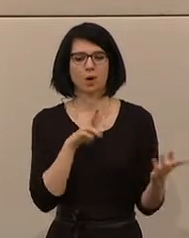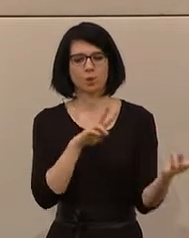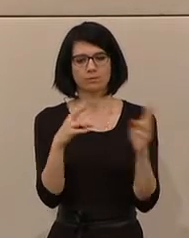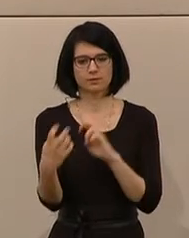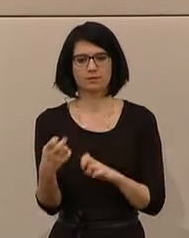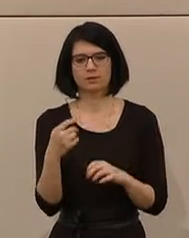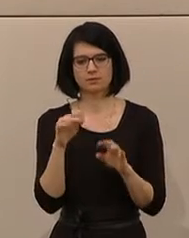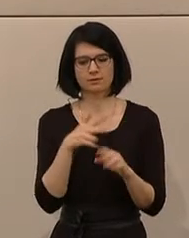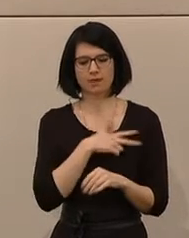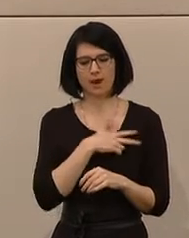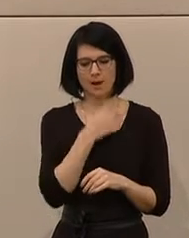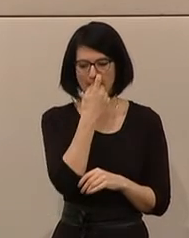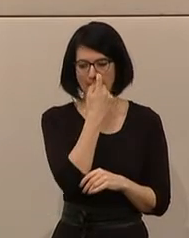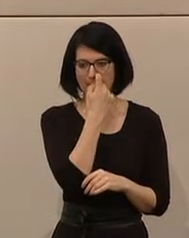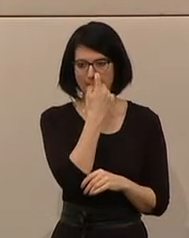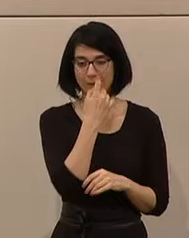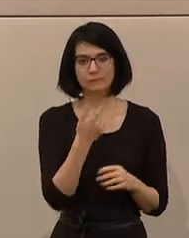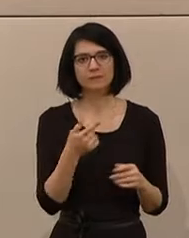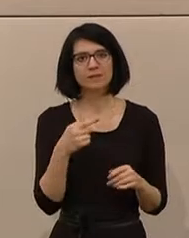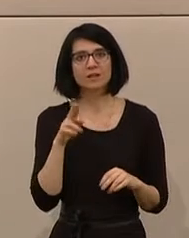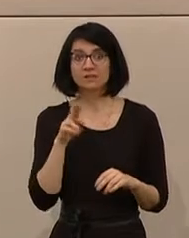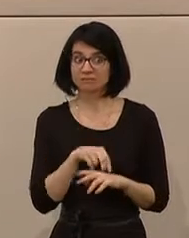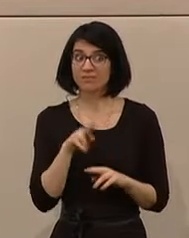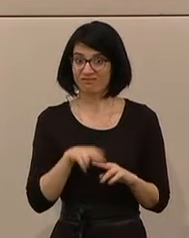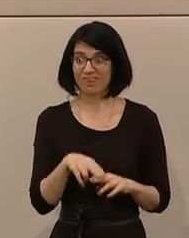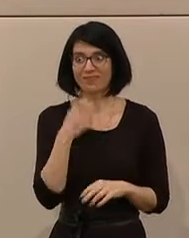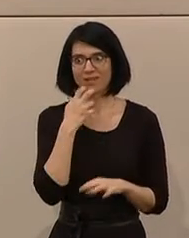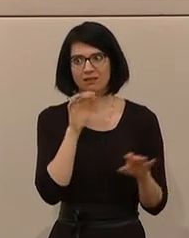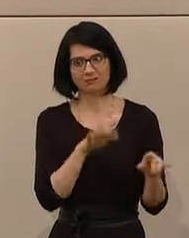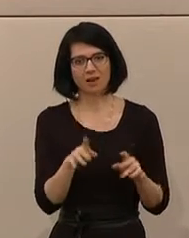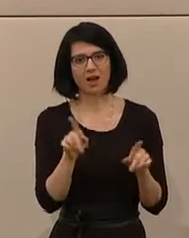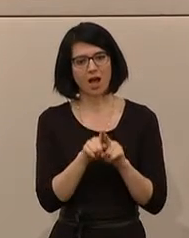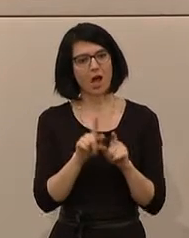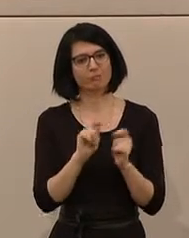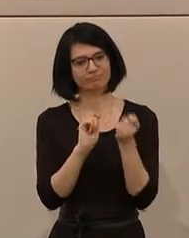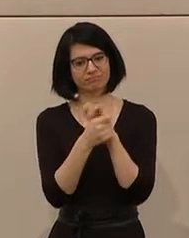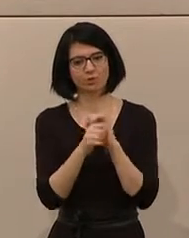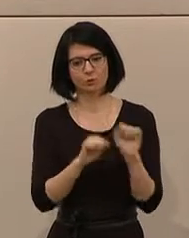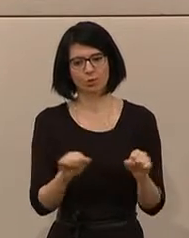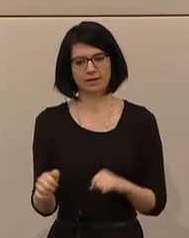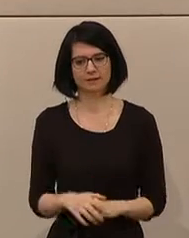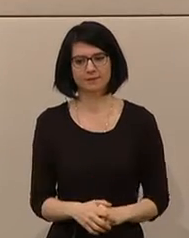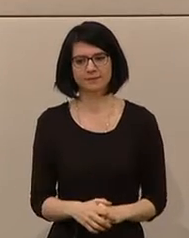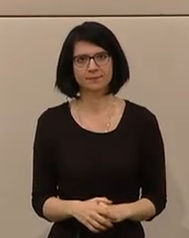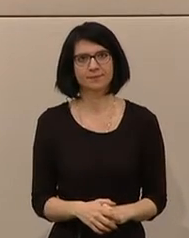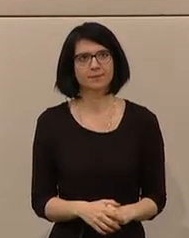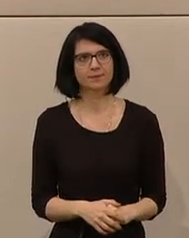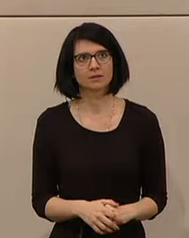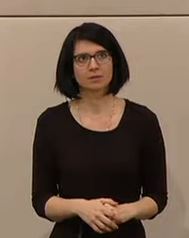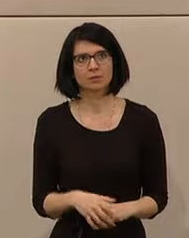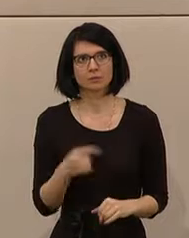die Tat umgesetzt werden können, wenn der Wille dazu da ist. Und es ist diese Regierung jetzt gerade mal